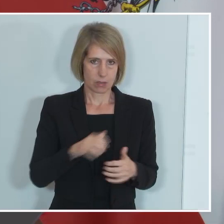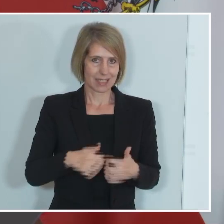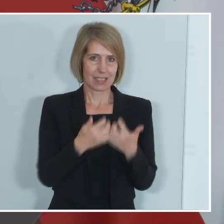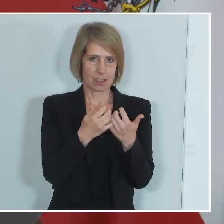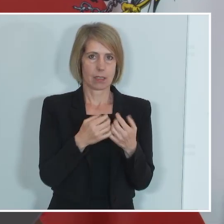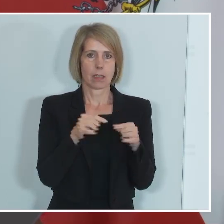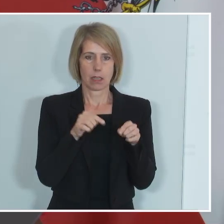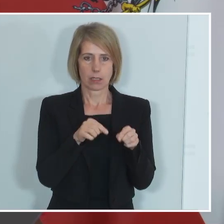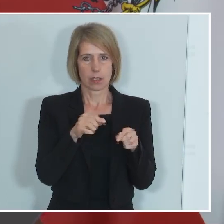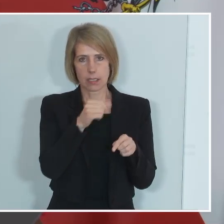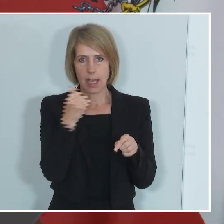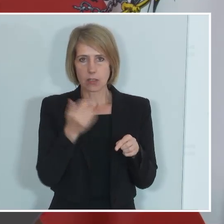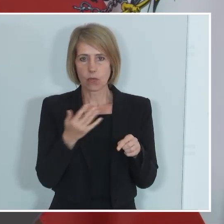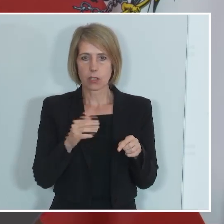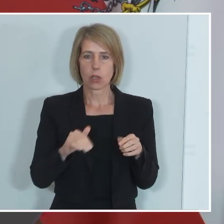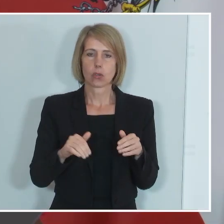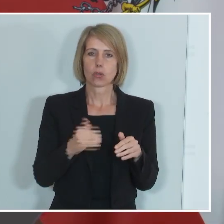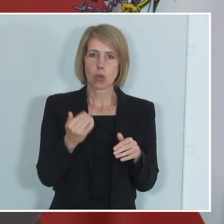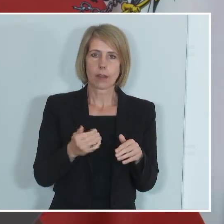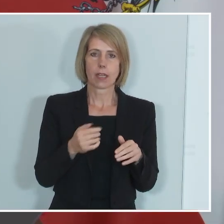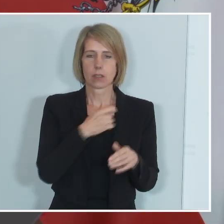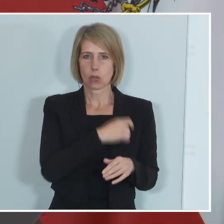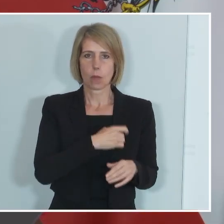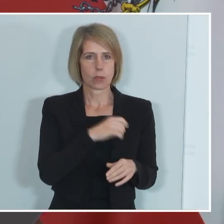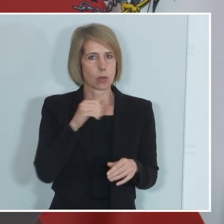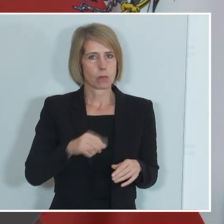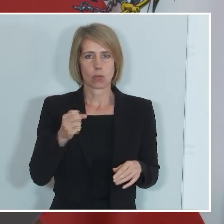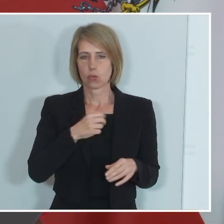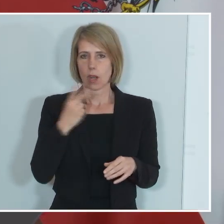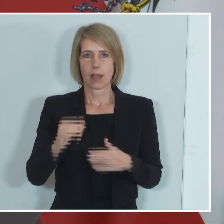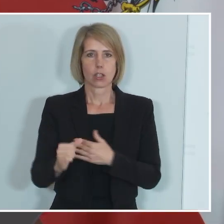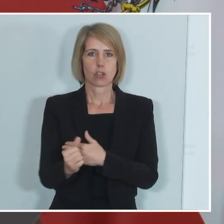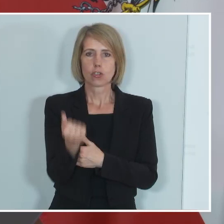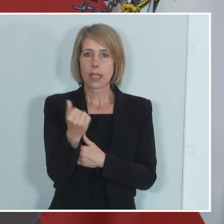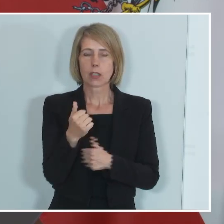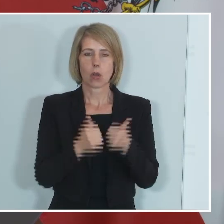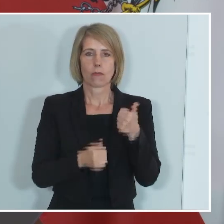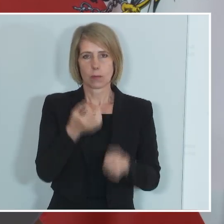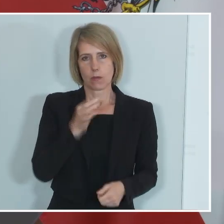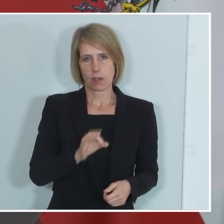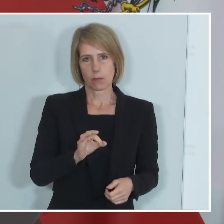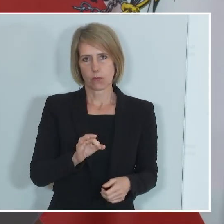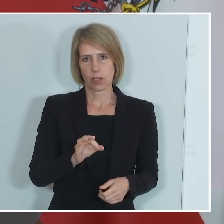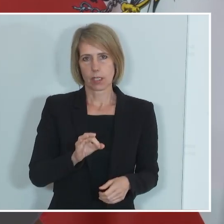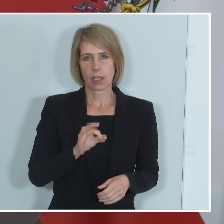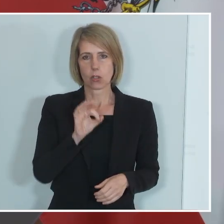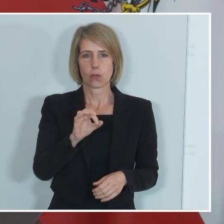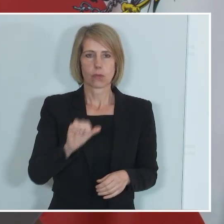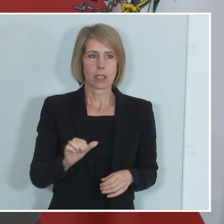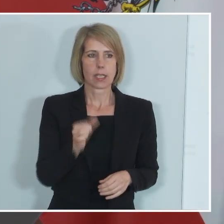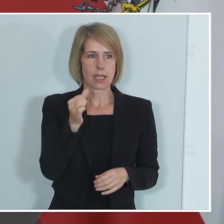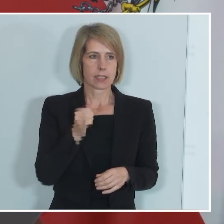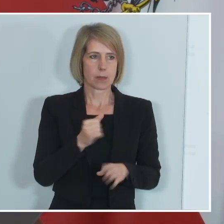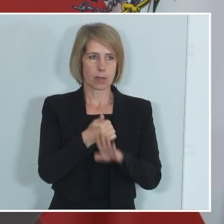Das heißt, diese neue Kommission muss ganz klar die Stärkung der Wettbewerbsfähigkeit zu ihrer allerobersten